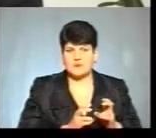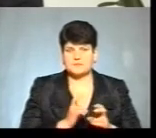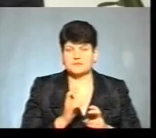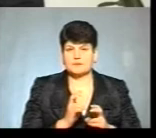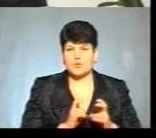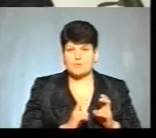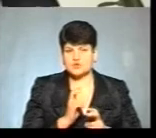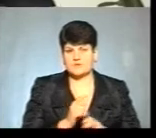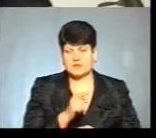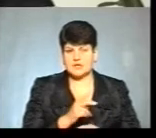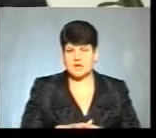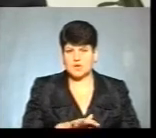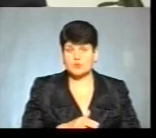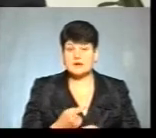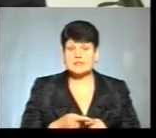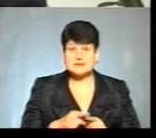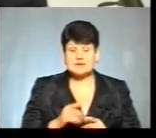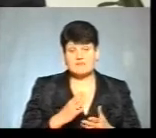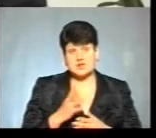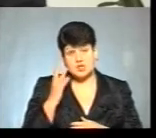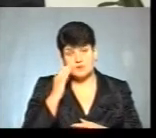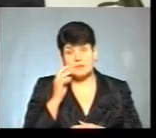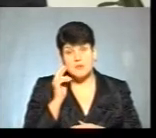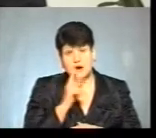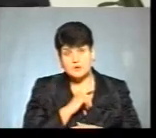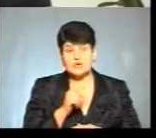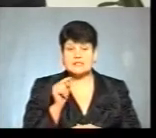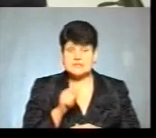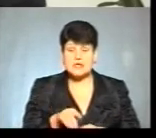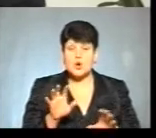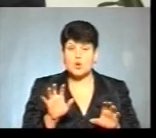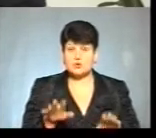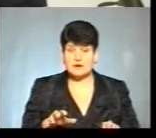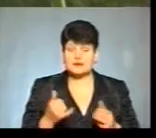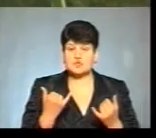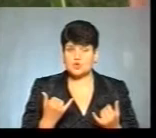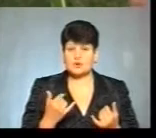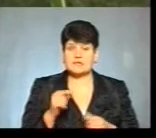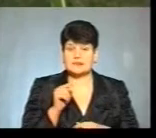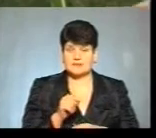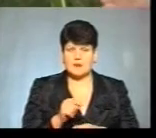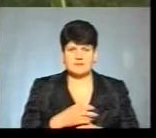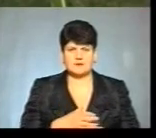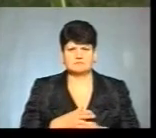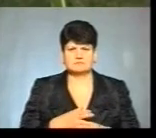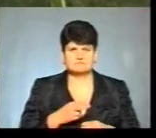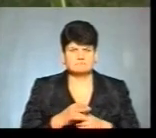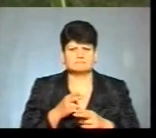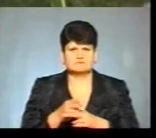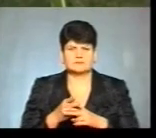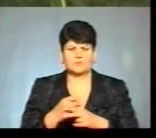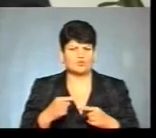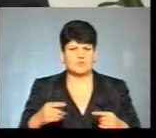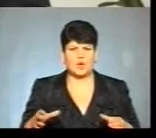тій території. Це я рахую, що неправильно. І цей голова, який безпосередньо сьогодні там, він блокує будь-яке об'єднання. Тому